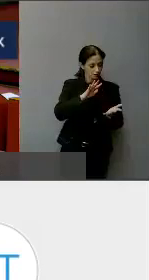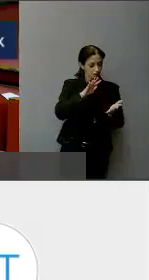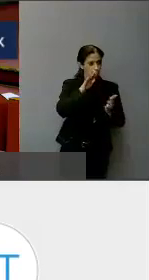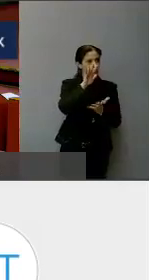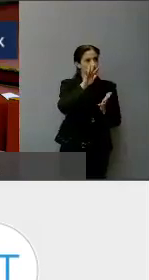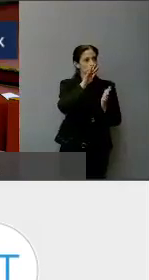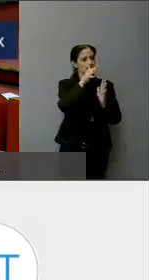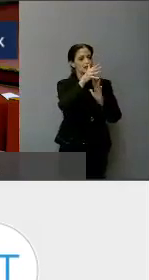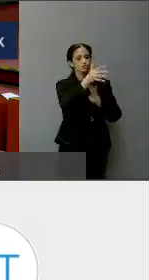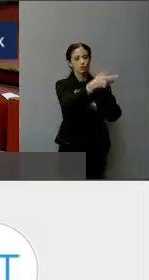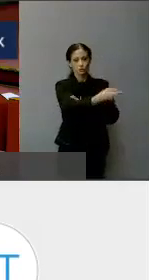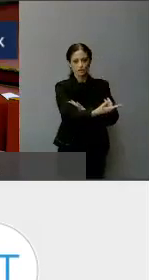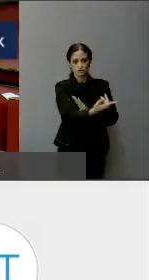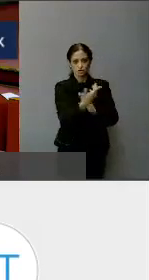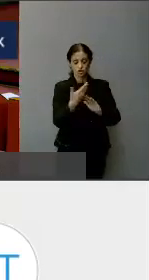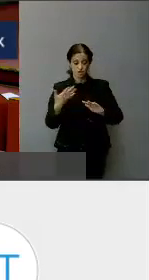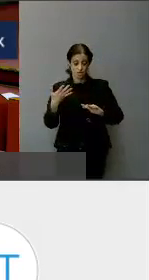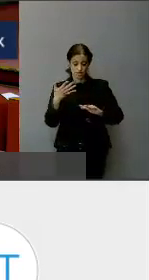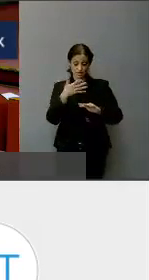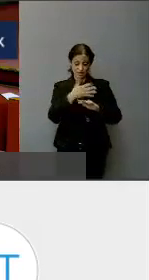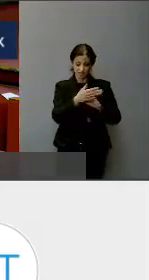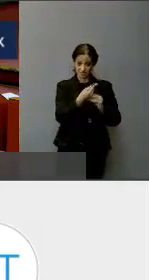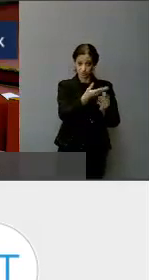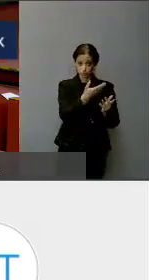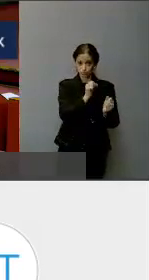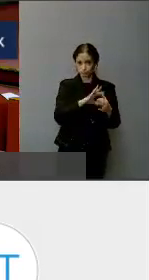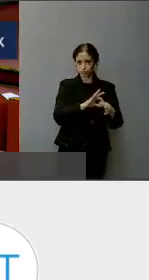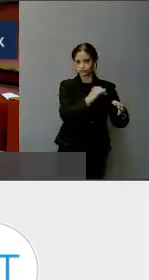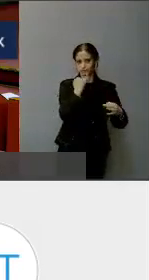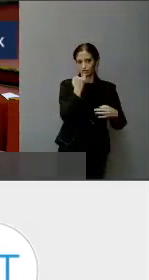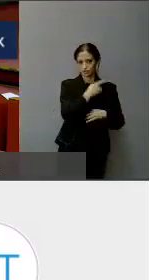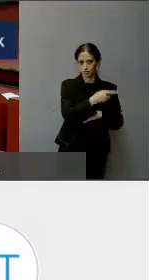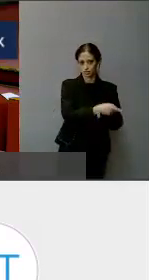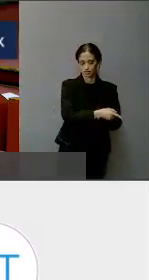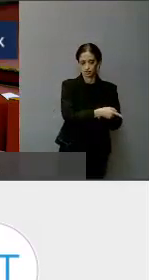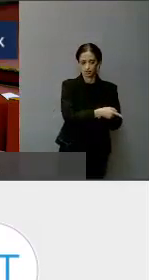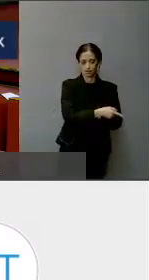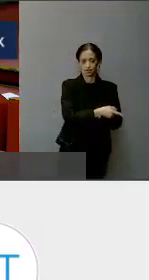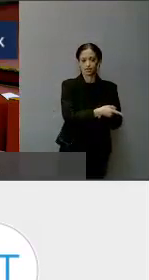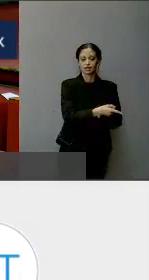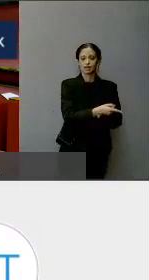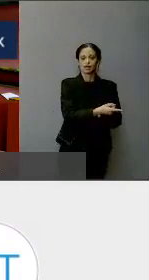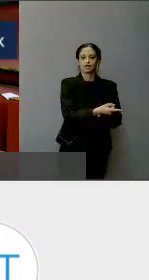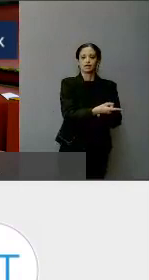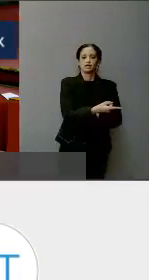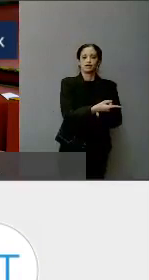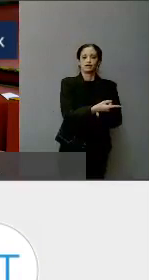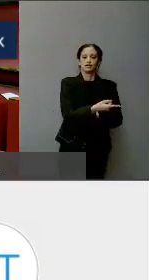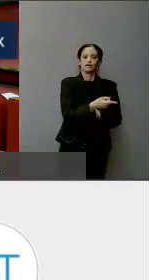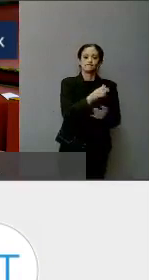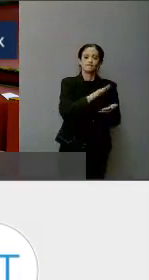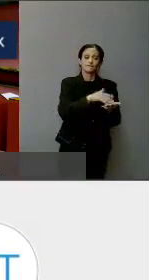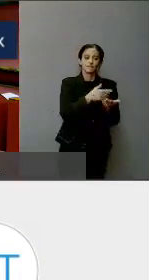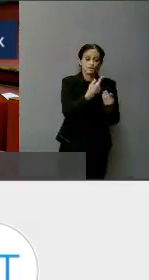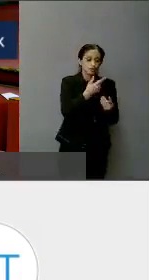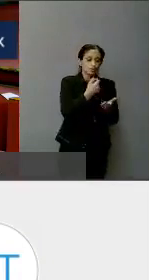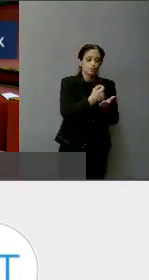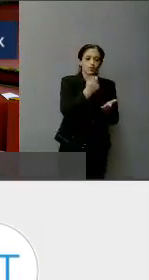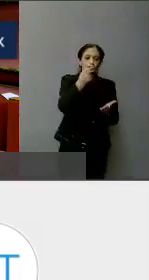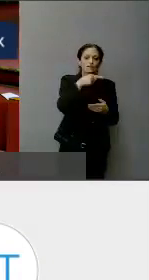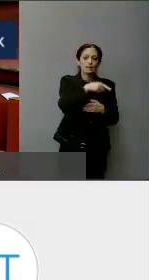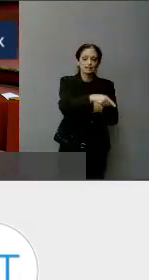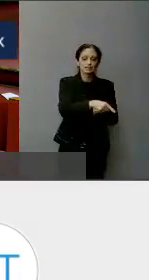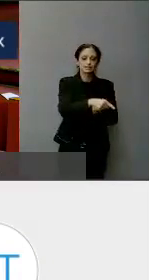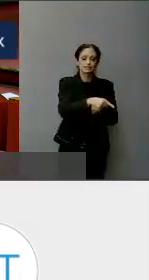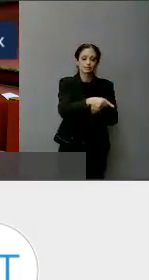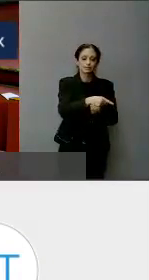che l'intervento stesso può determinare è importante che stabilisca delle prescrizioni delle